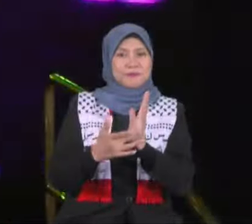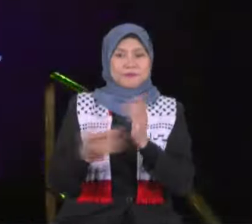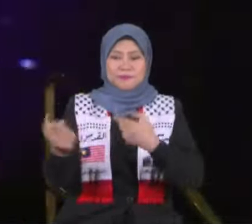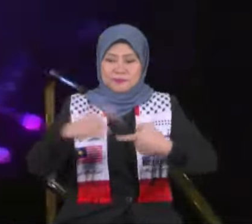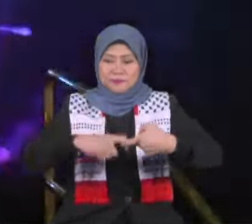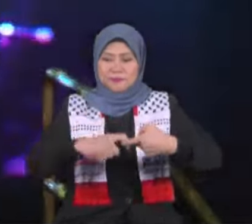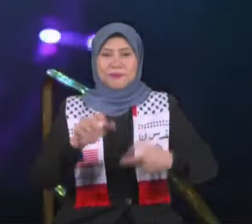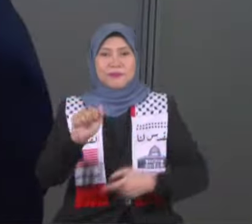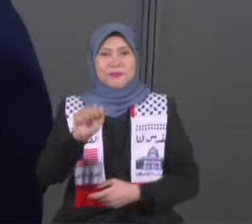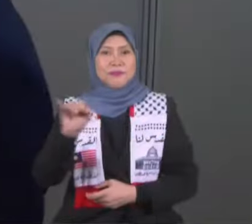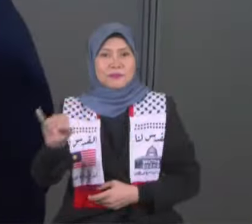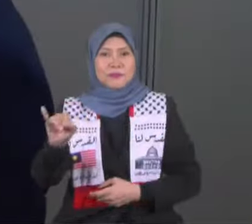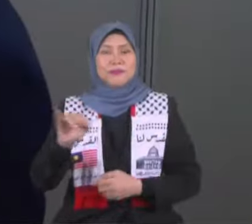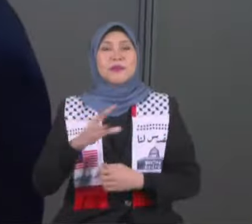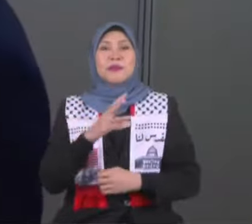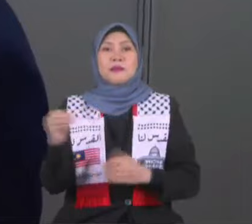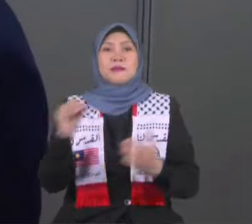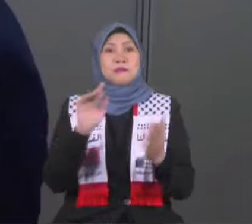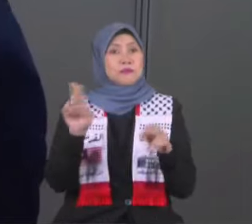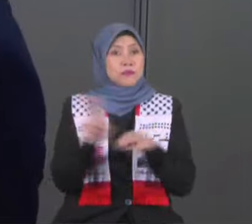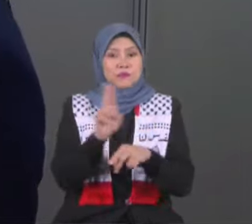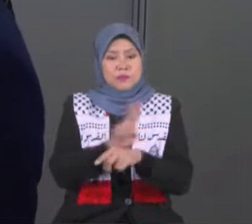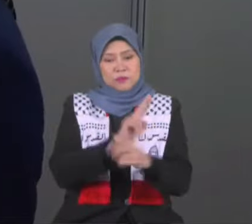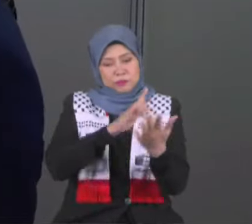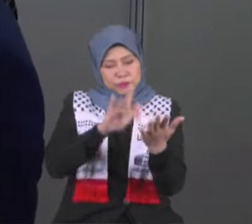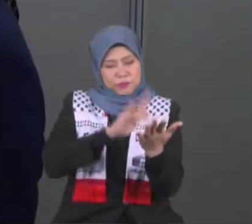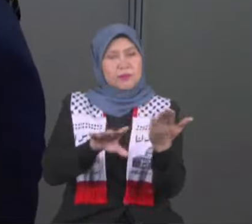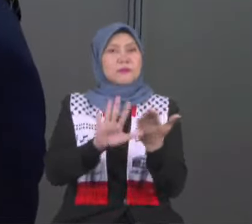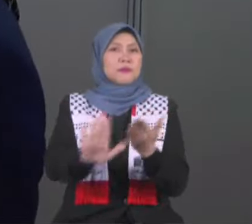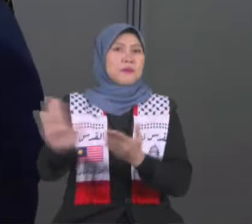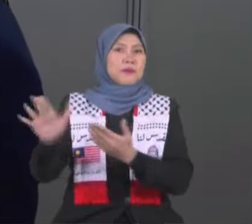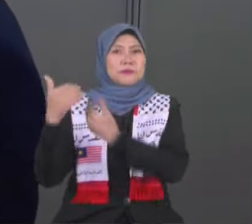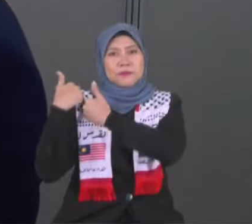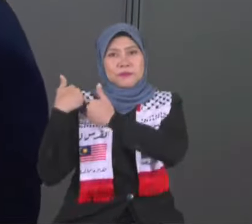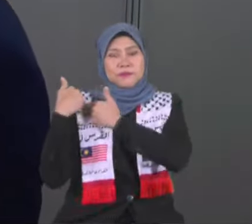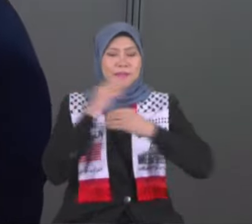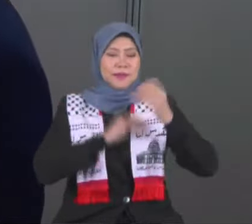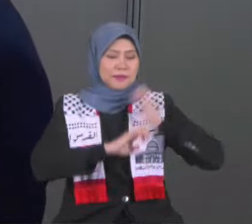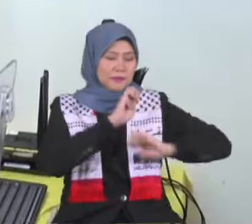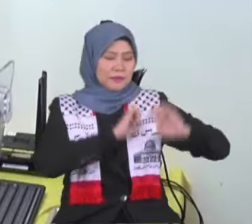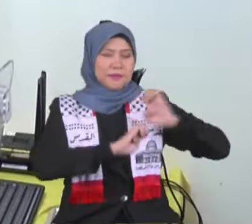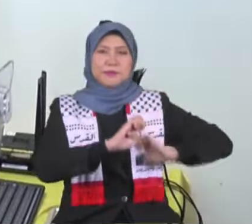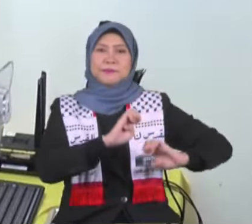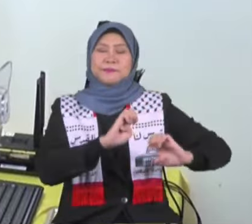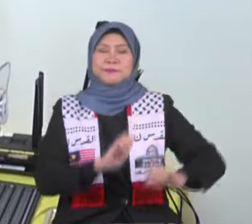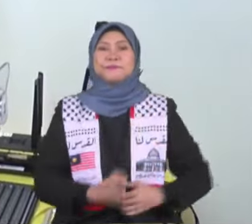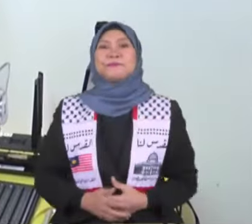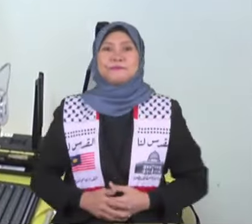berkait AI selain mengaplikasikannya secara bertanggungjawab dan beretika.